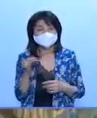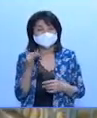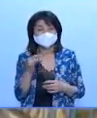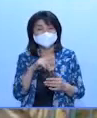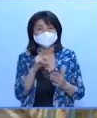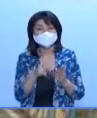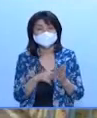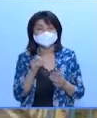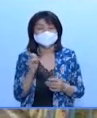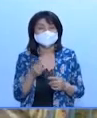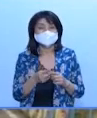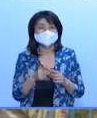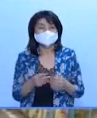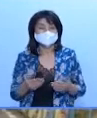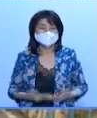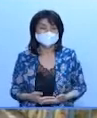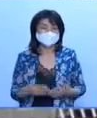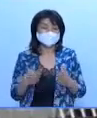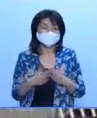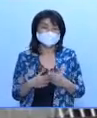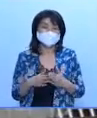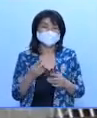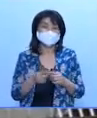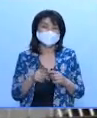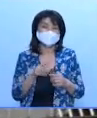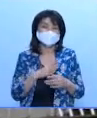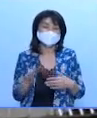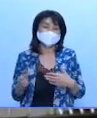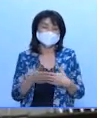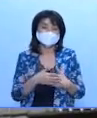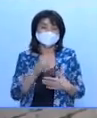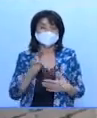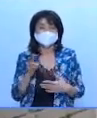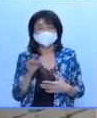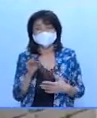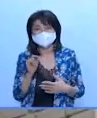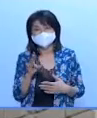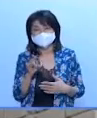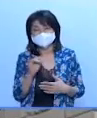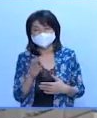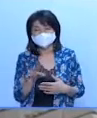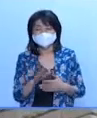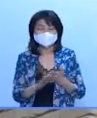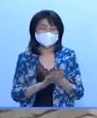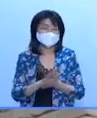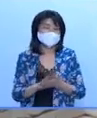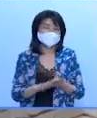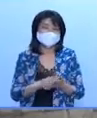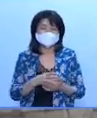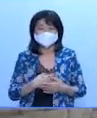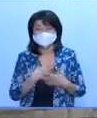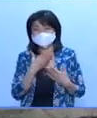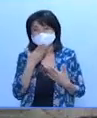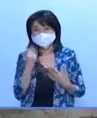как это жить в доме, закрытом на карантин, чем занимаются люди все это время. Как оказалось, в этом нет ничего страшного.